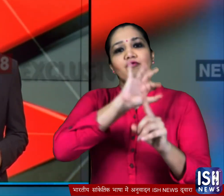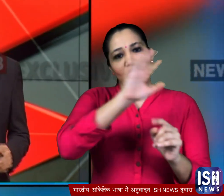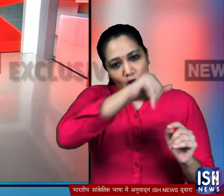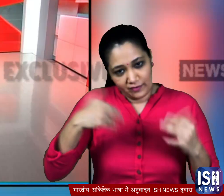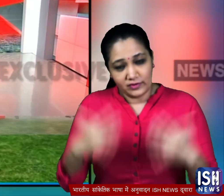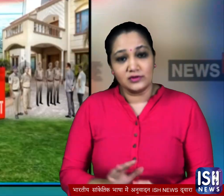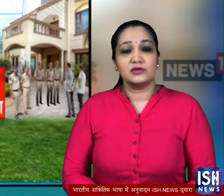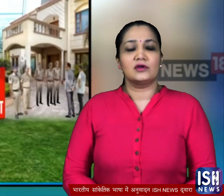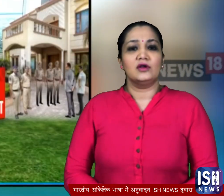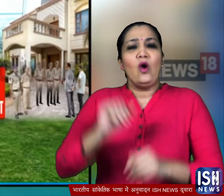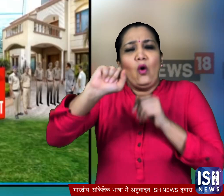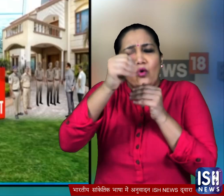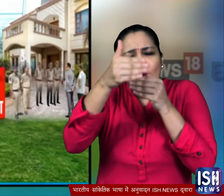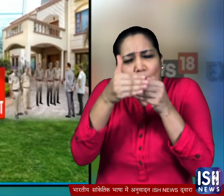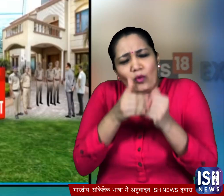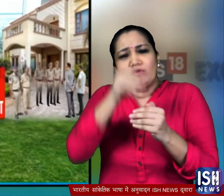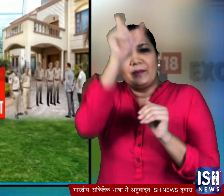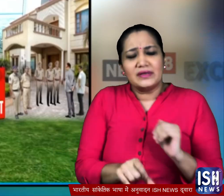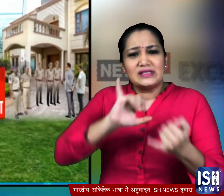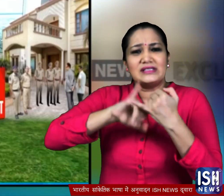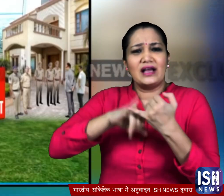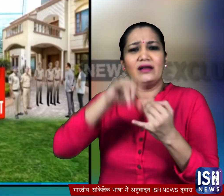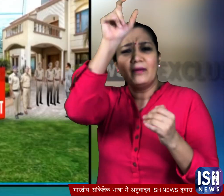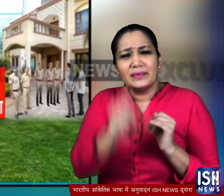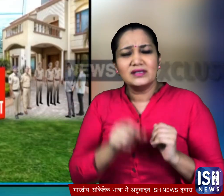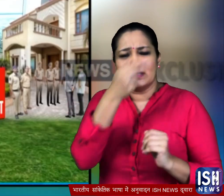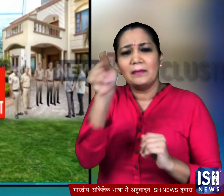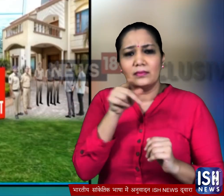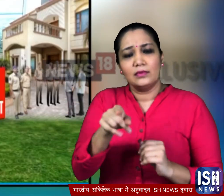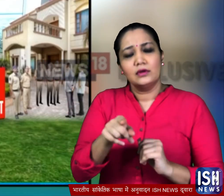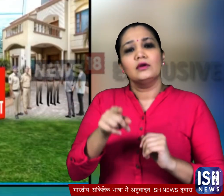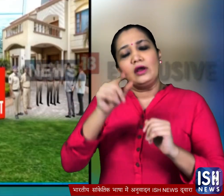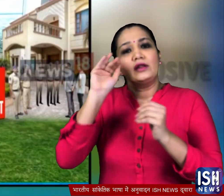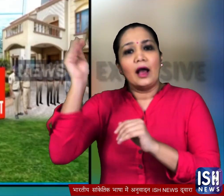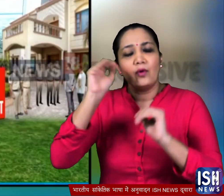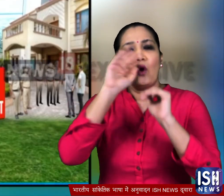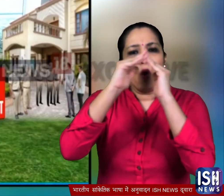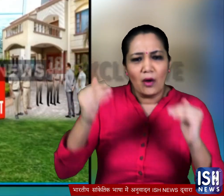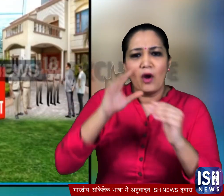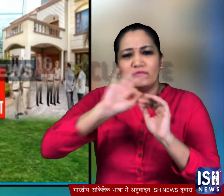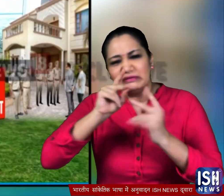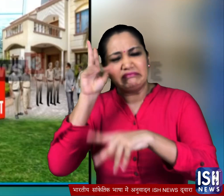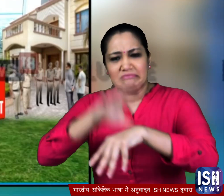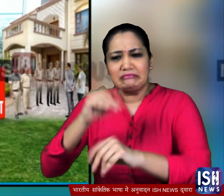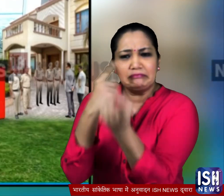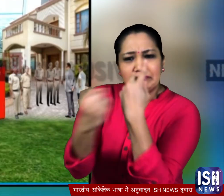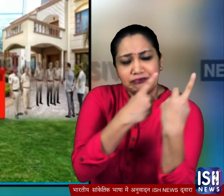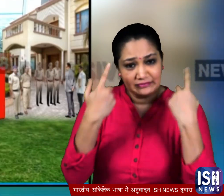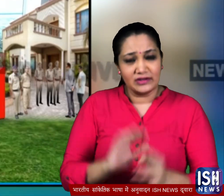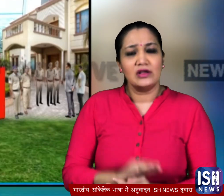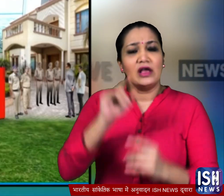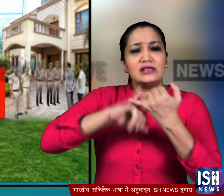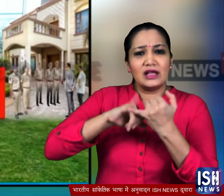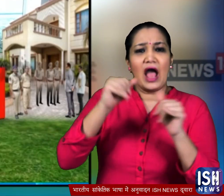था। यही नहीं, उनके करीबी कहे जाने वाले सागर नाम के शख्स पर भी शिकंजा कसा और नागपुर के उसके ठिकाने पर रेड की गई। खबर है कि सागर